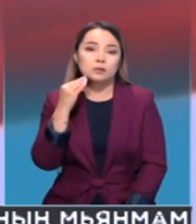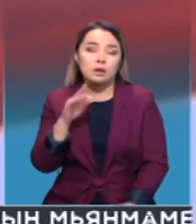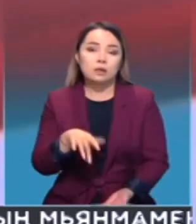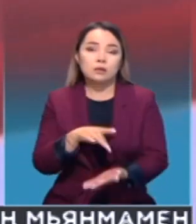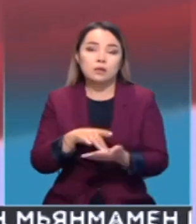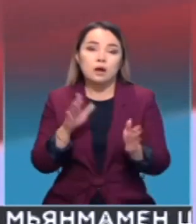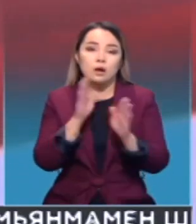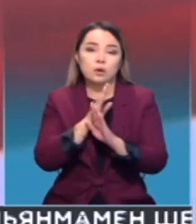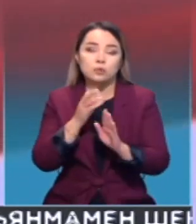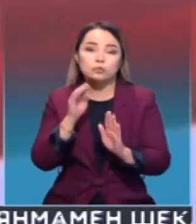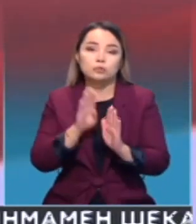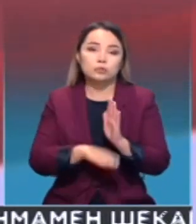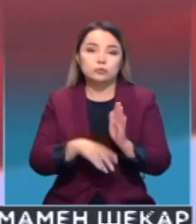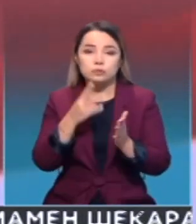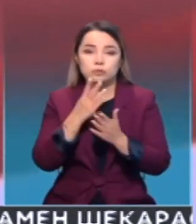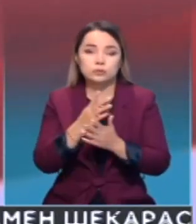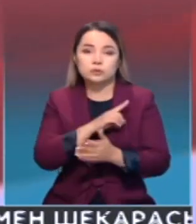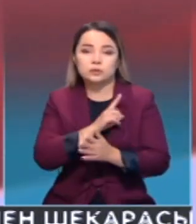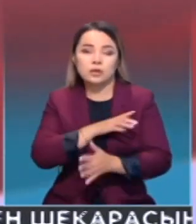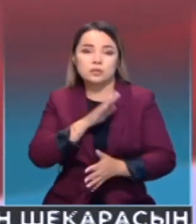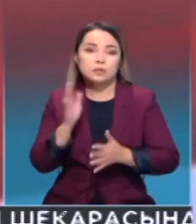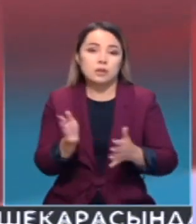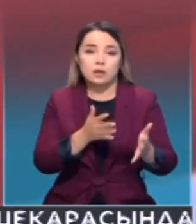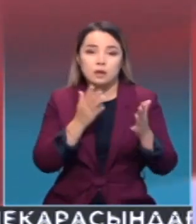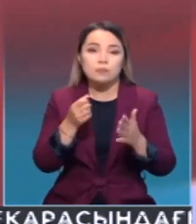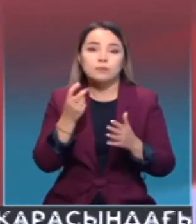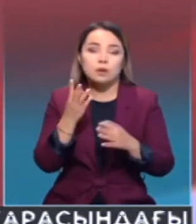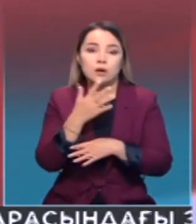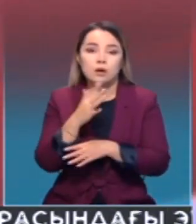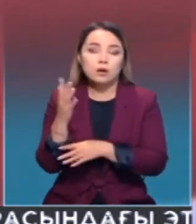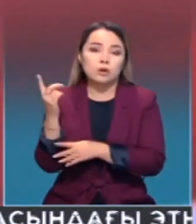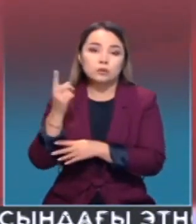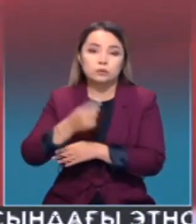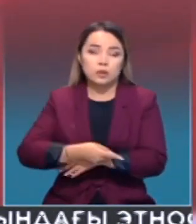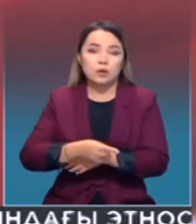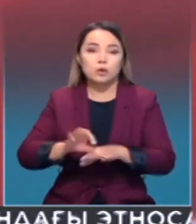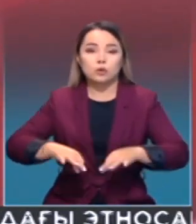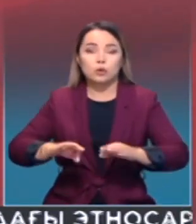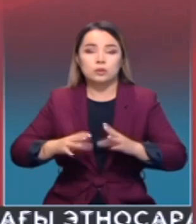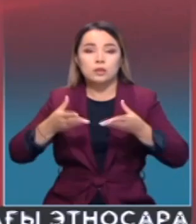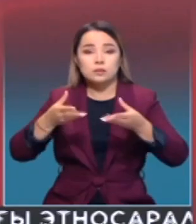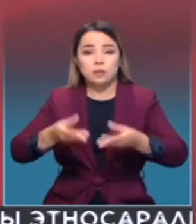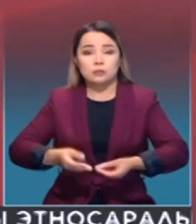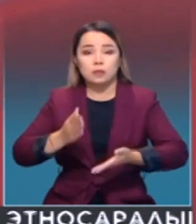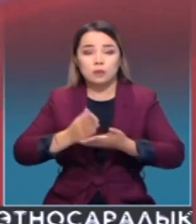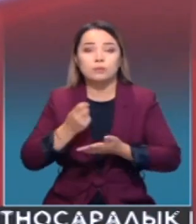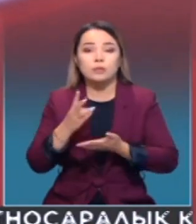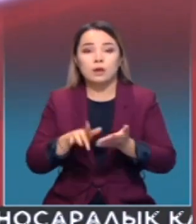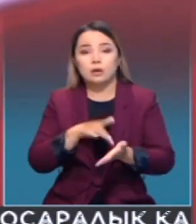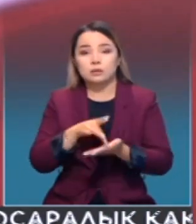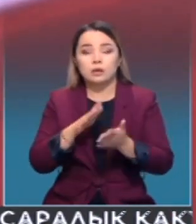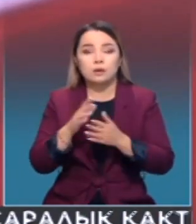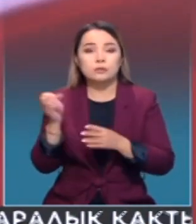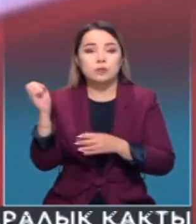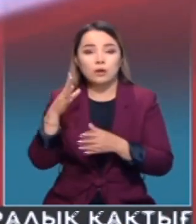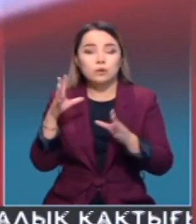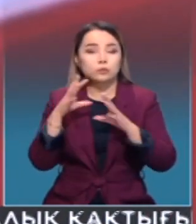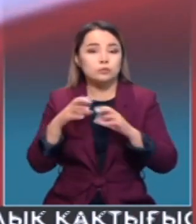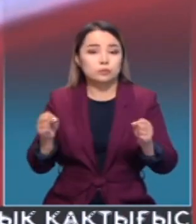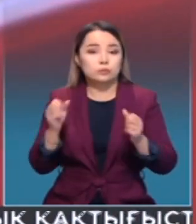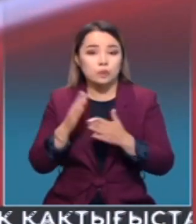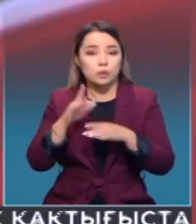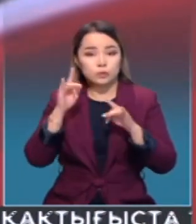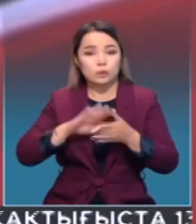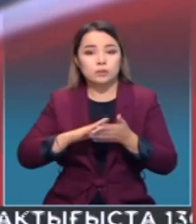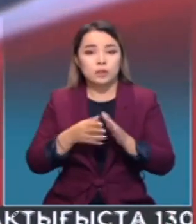Алматыда ауа райы күрт бұзылып, қатты дауыл тұрды. Салдарынан бірнеше ағаш құлап, көліктерді басып қалған. Шаһардың бірнеше ауданында жарық сөнді.